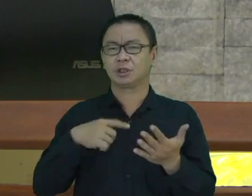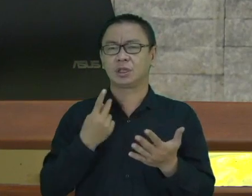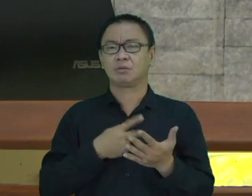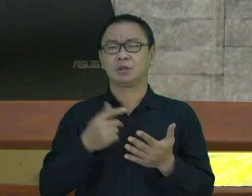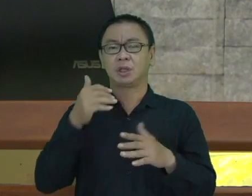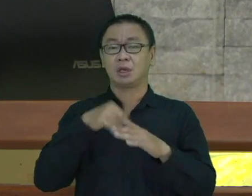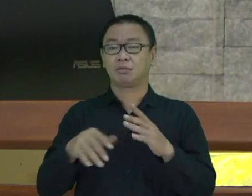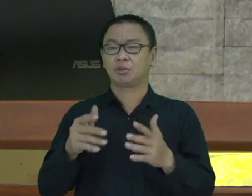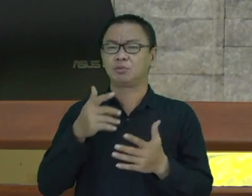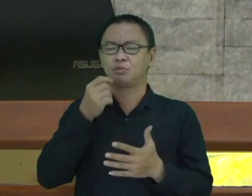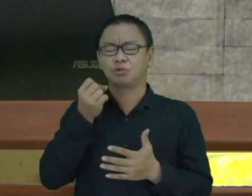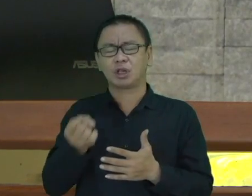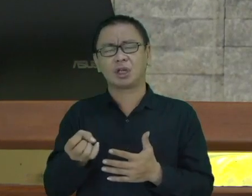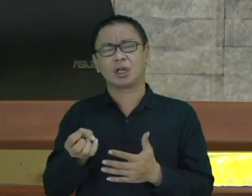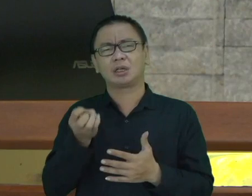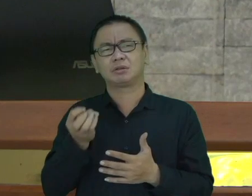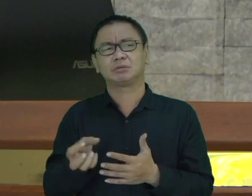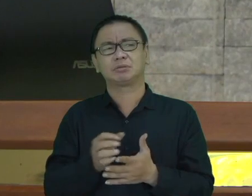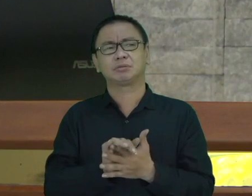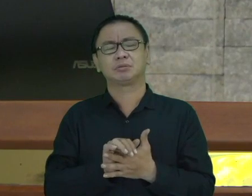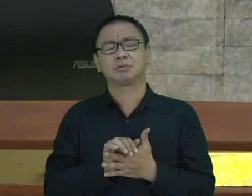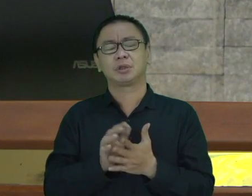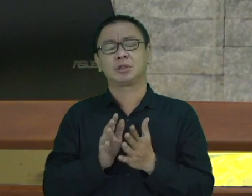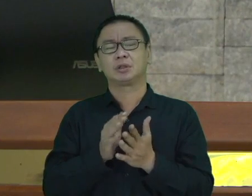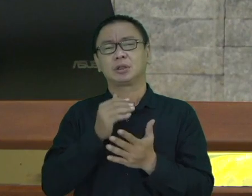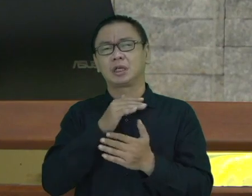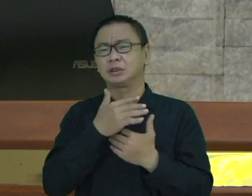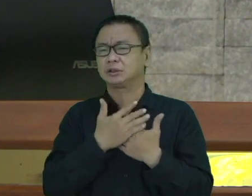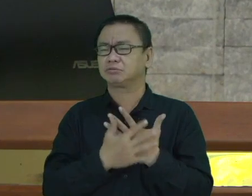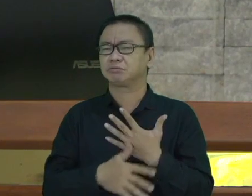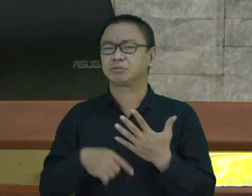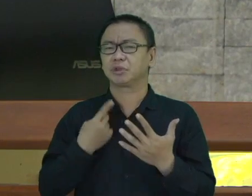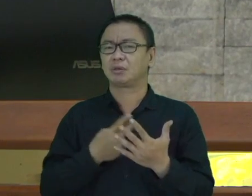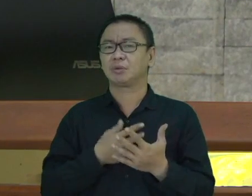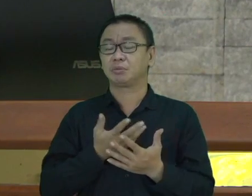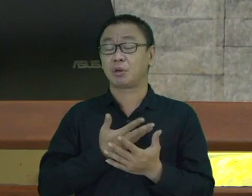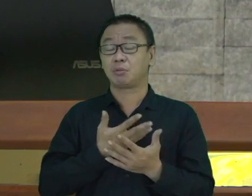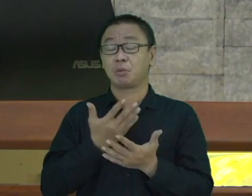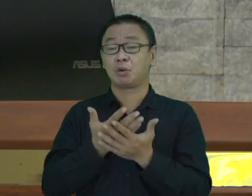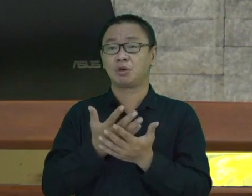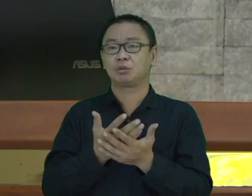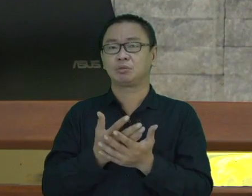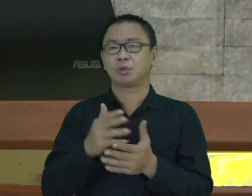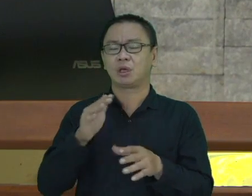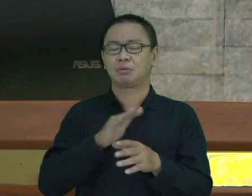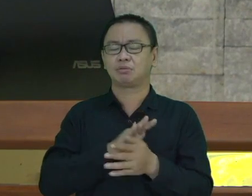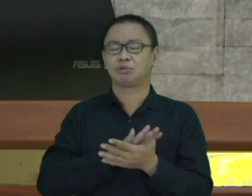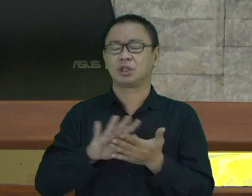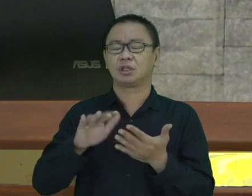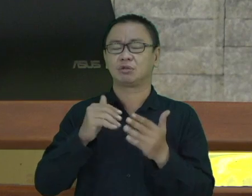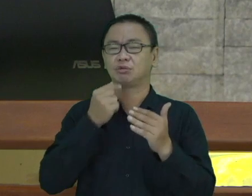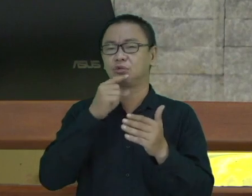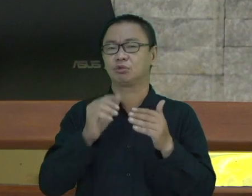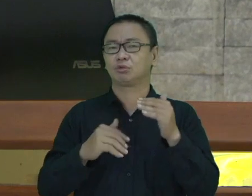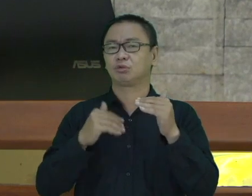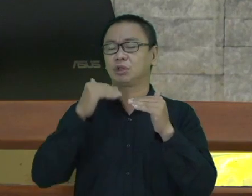kasih yang Engkau miliki sajalah kami mau memohon pengampunan atas segala dosa dan